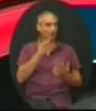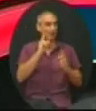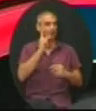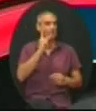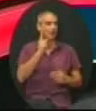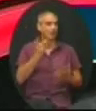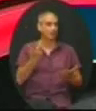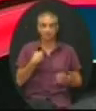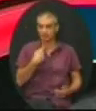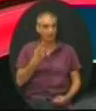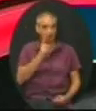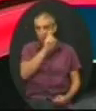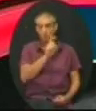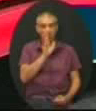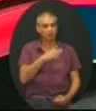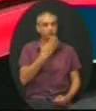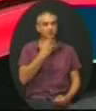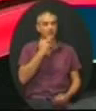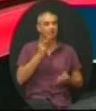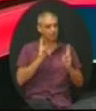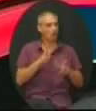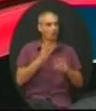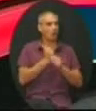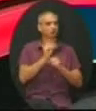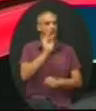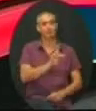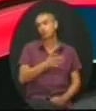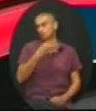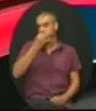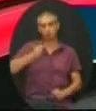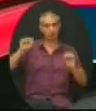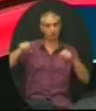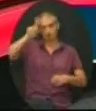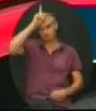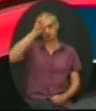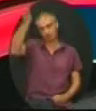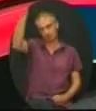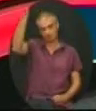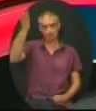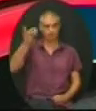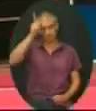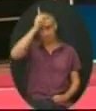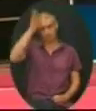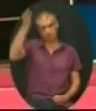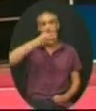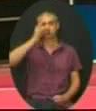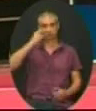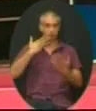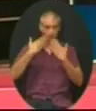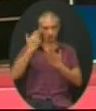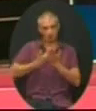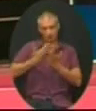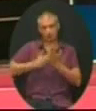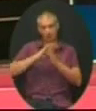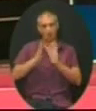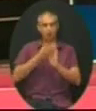אבל כנראה שיש לישראל יכולת להטיל וטו. אפשר לשאול את מרקל. אצל הגרמנים כשיש ישיבה הכל ממוסמך,